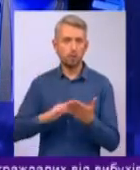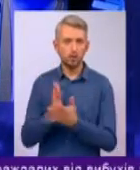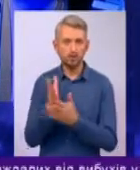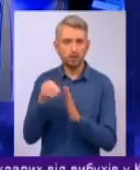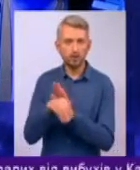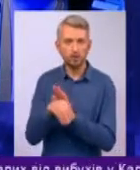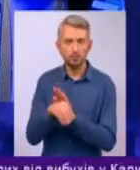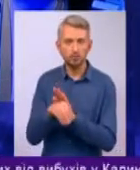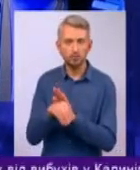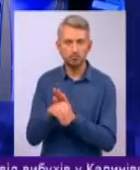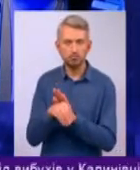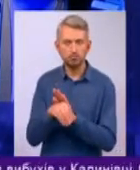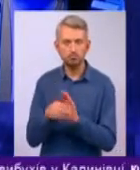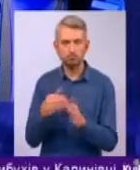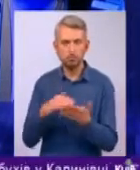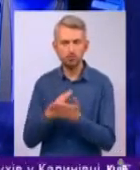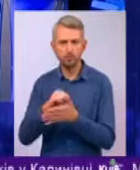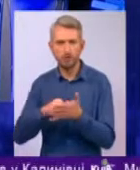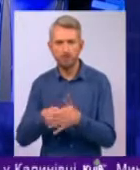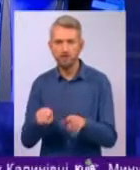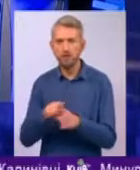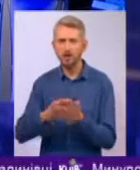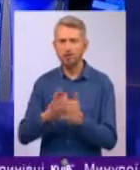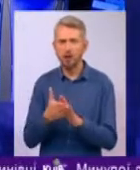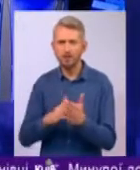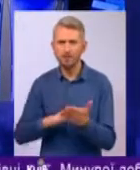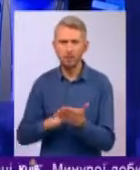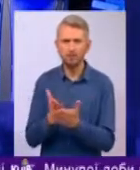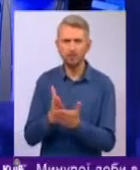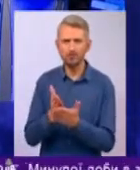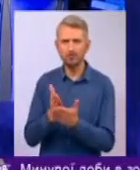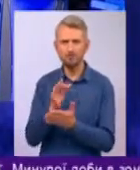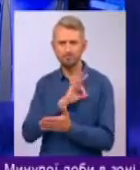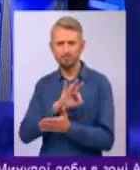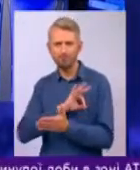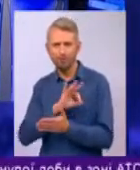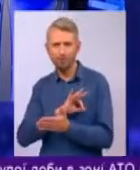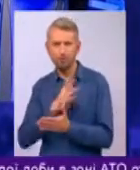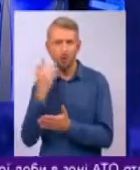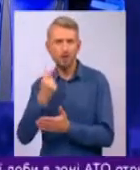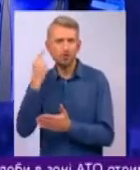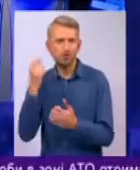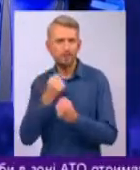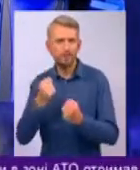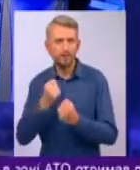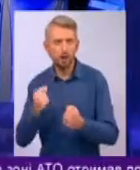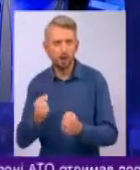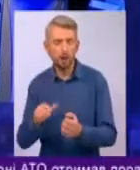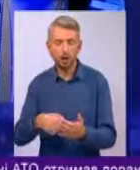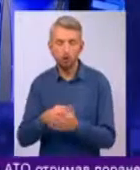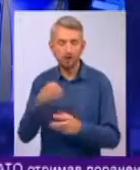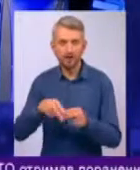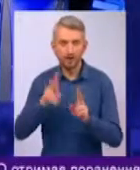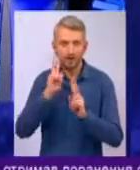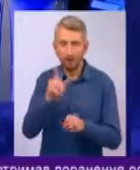складова. І дійсно в такій ситуації пожинати політичні дивіденди, коли ще там чути вибухи, і до кінця так ми не знаємо,